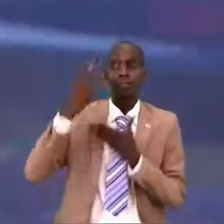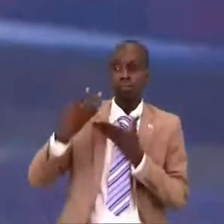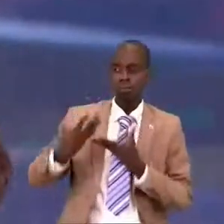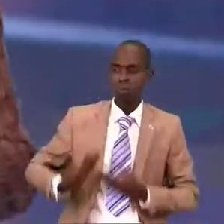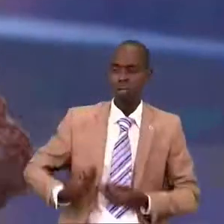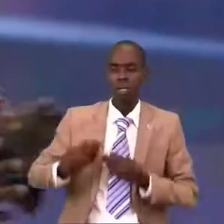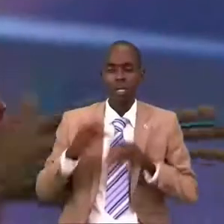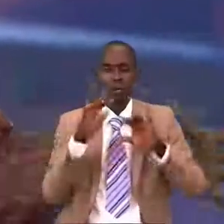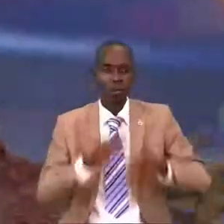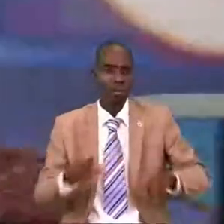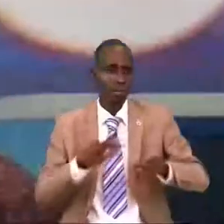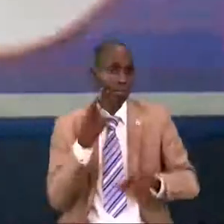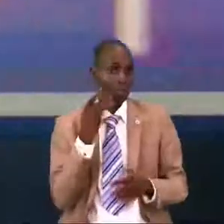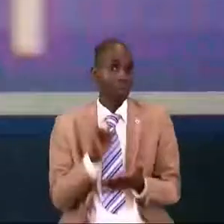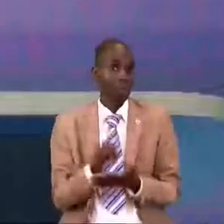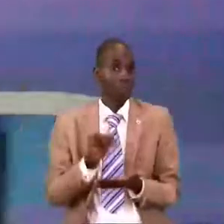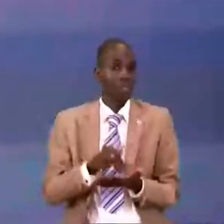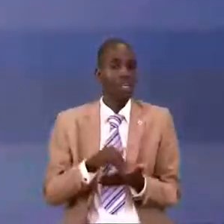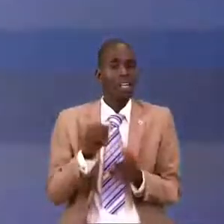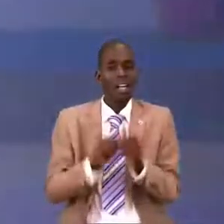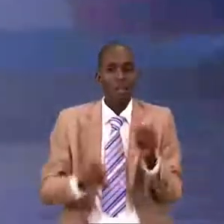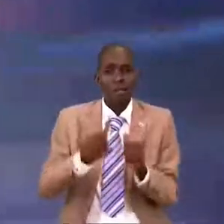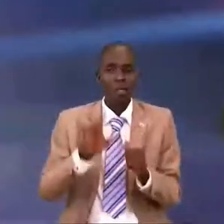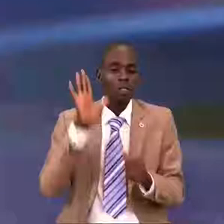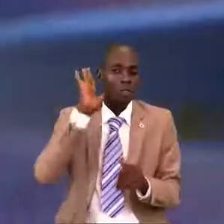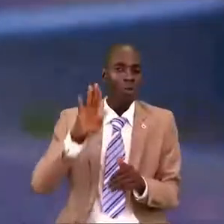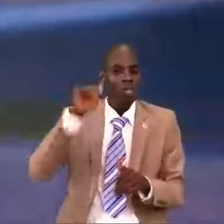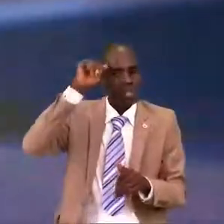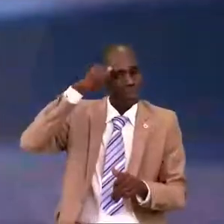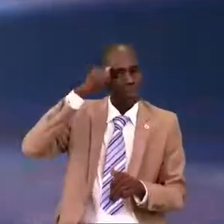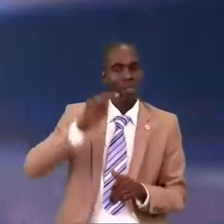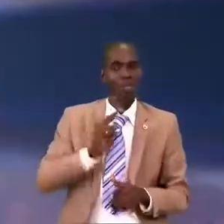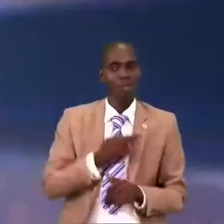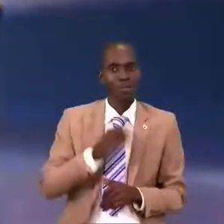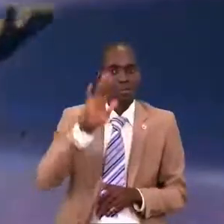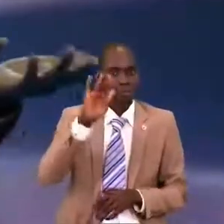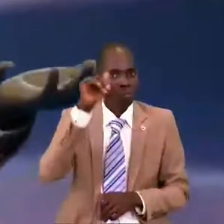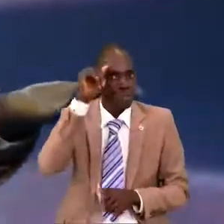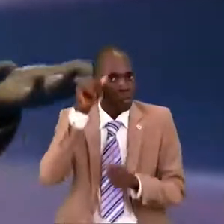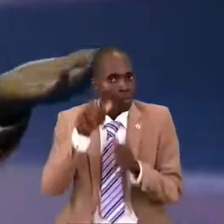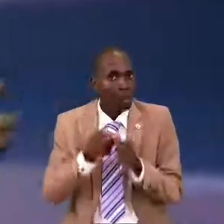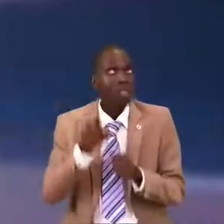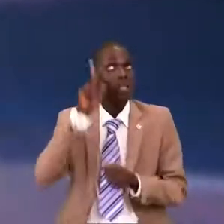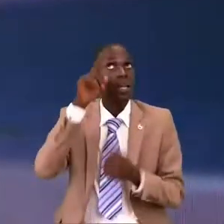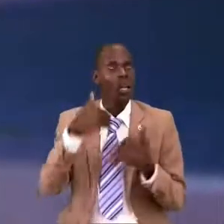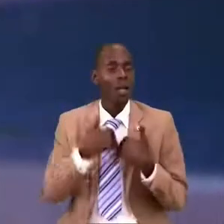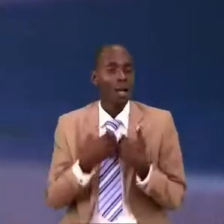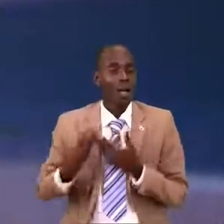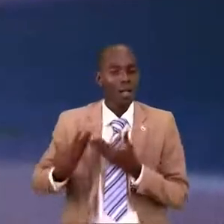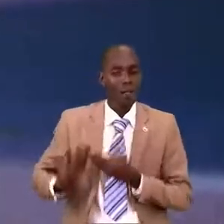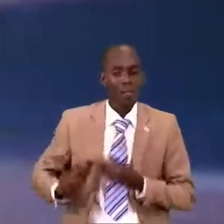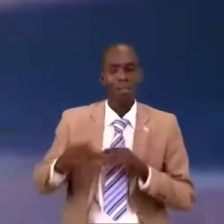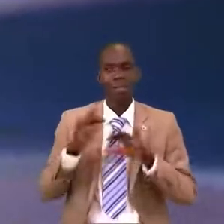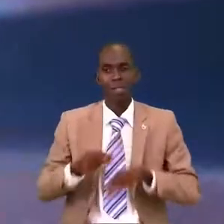il dit rappelle-toi. Il a les compassions, vous tournez de l'autre côté, il dit rappelle-toi. Ces compassions sont là et